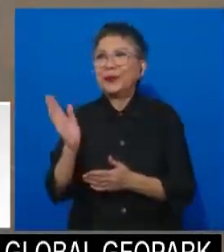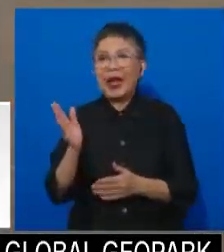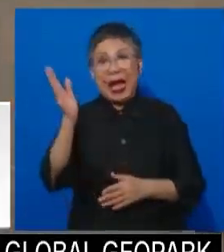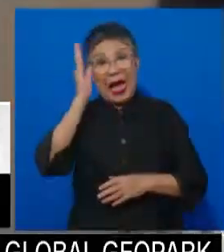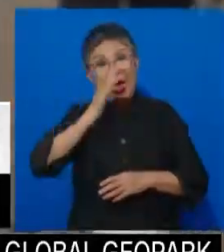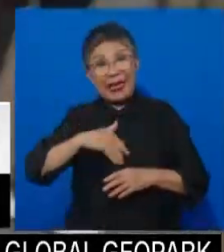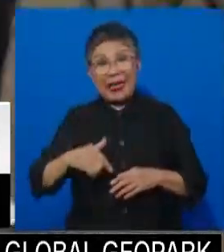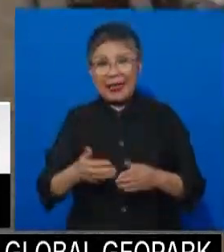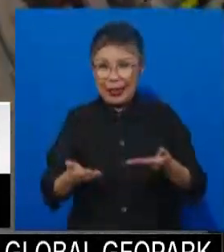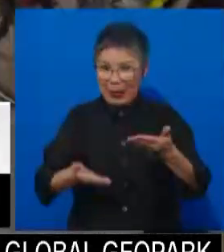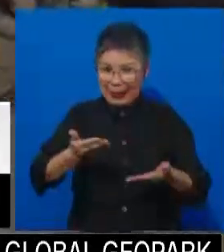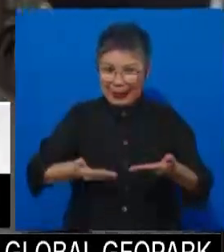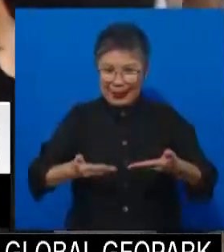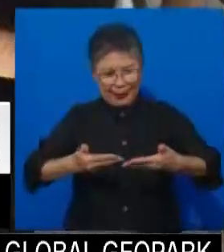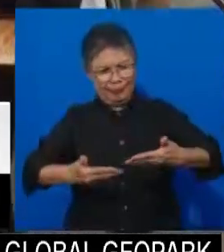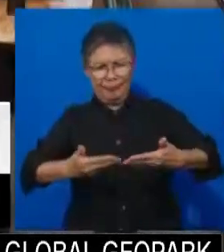kita ngebandingin